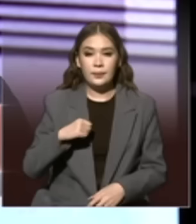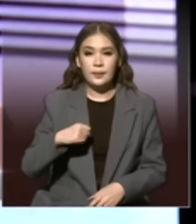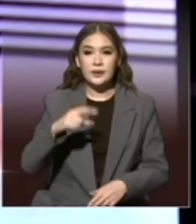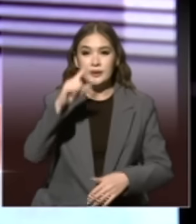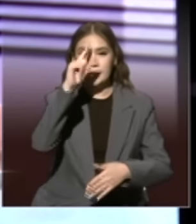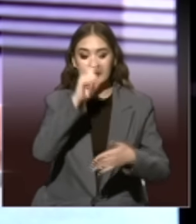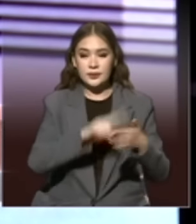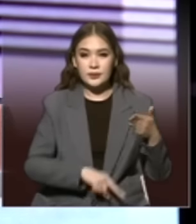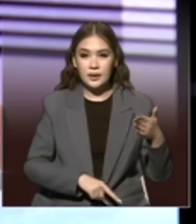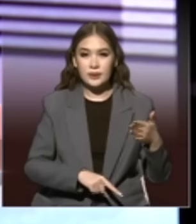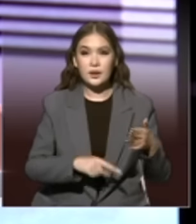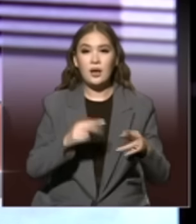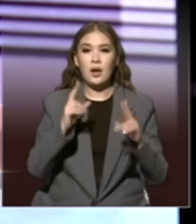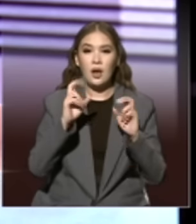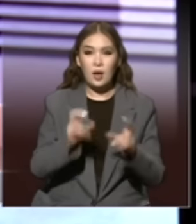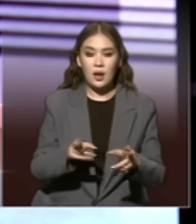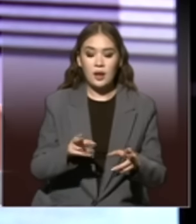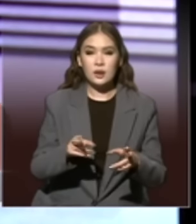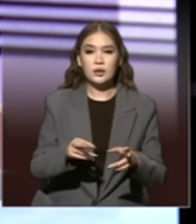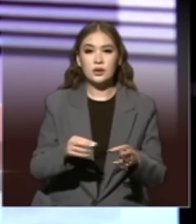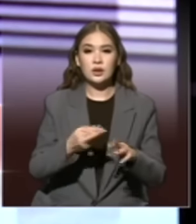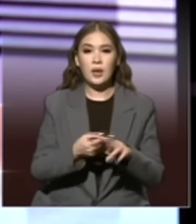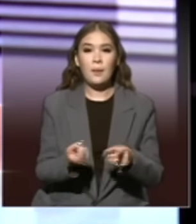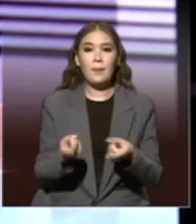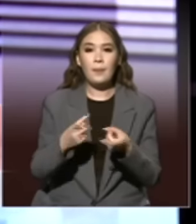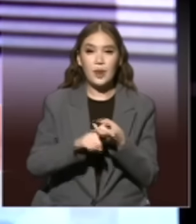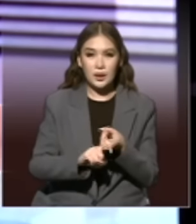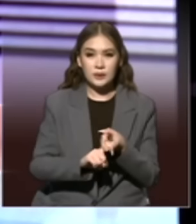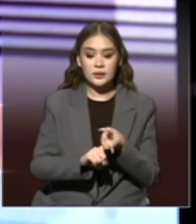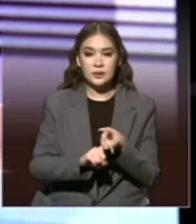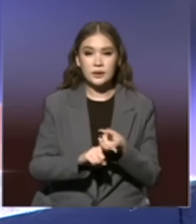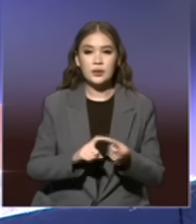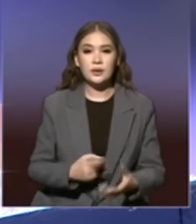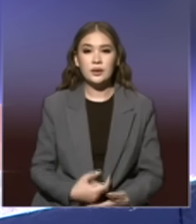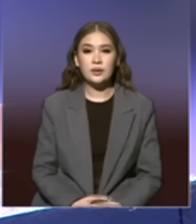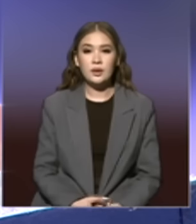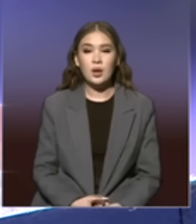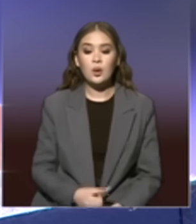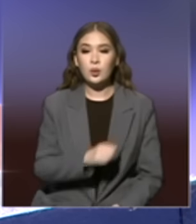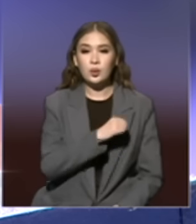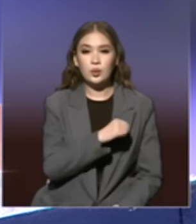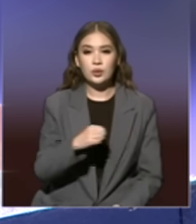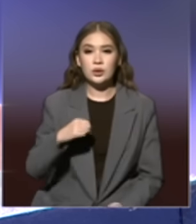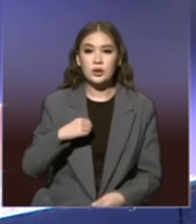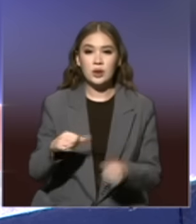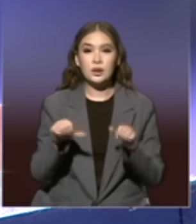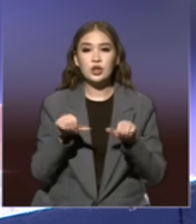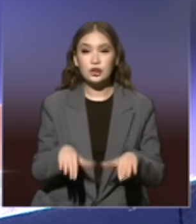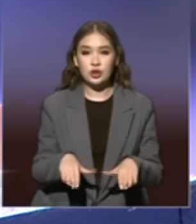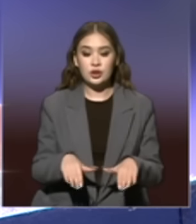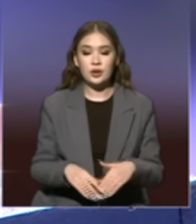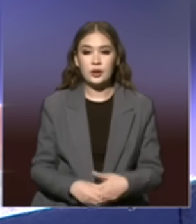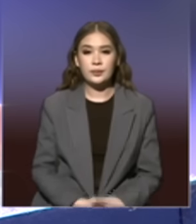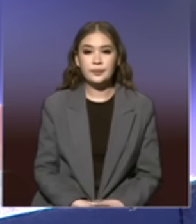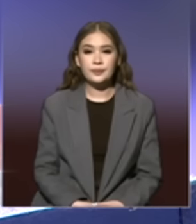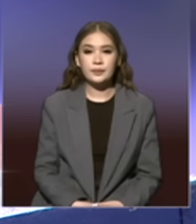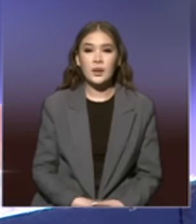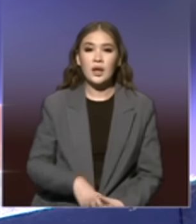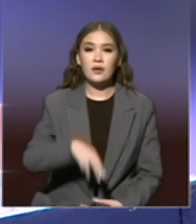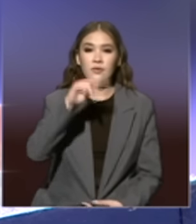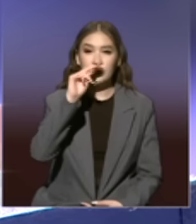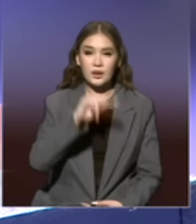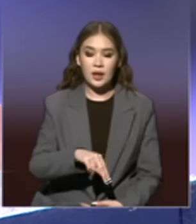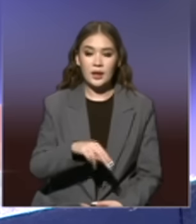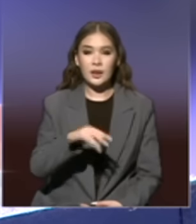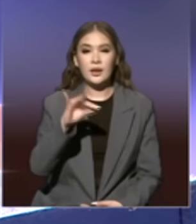қалай нанымды болады, өзінің әр ожданына байланысты өзі шешім қабылдайды. Я кінәлі деп,